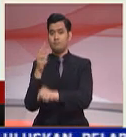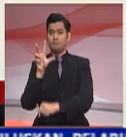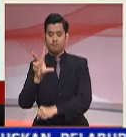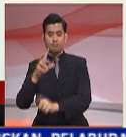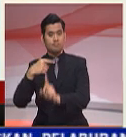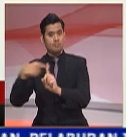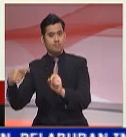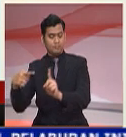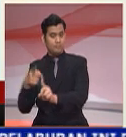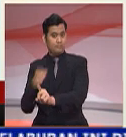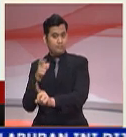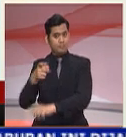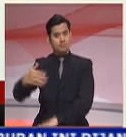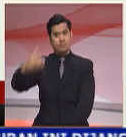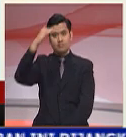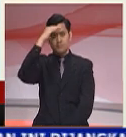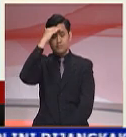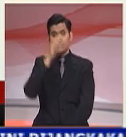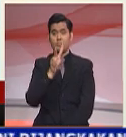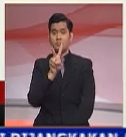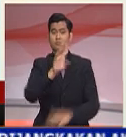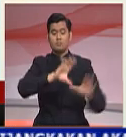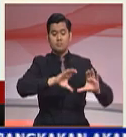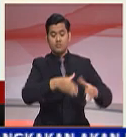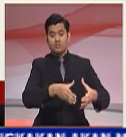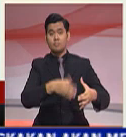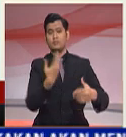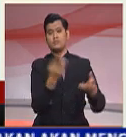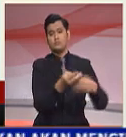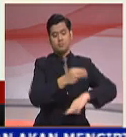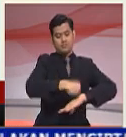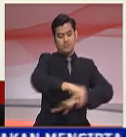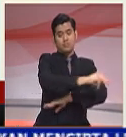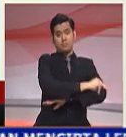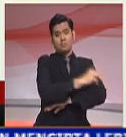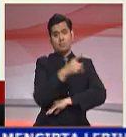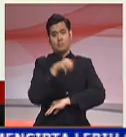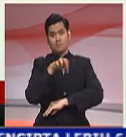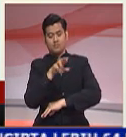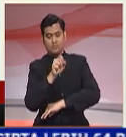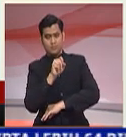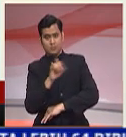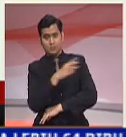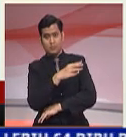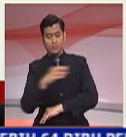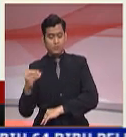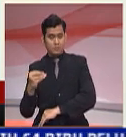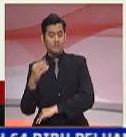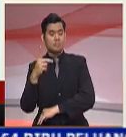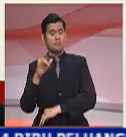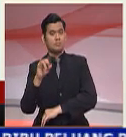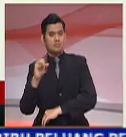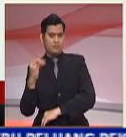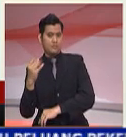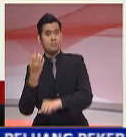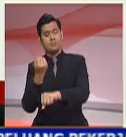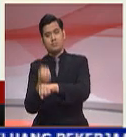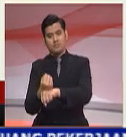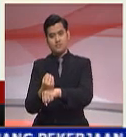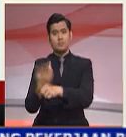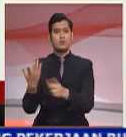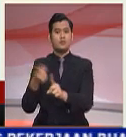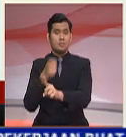di Joho 2 Cluster yaitu Cluster Taman koperasi dan kelas tekan di Sungai Besi dikenal pasti di wilayah Persekutuan